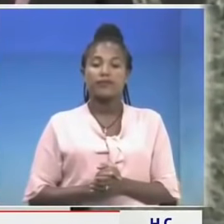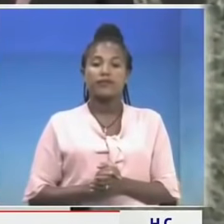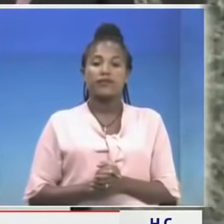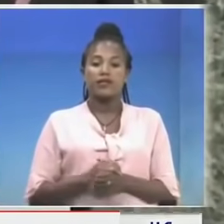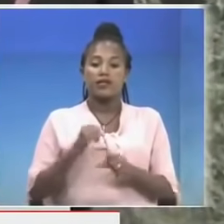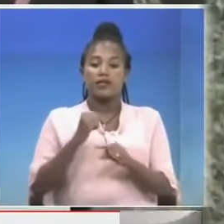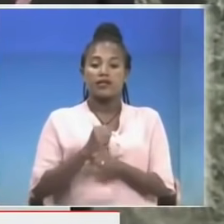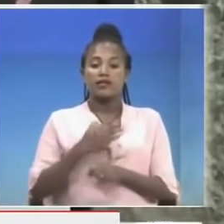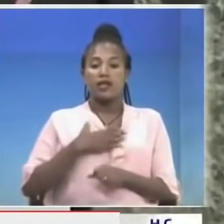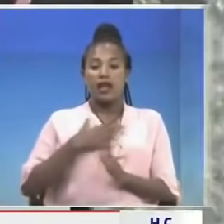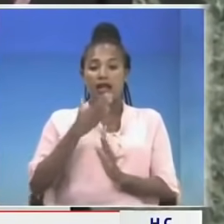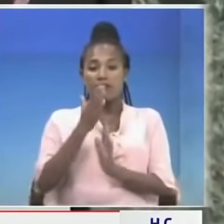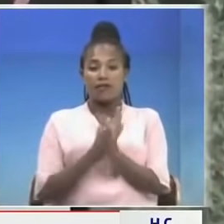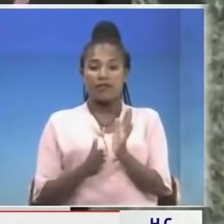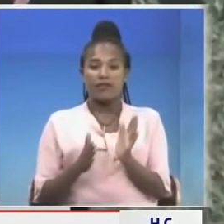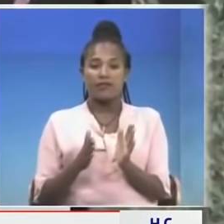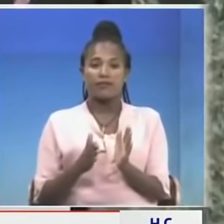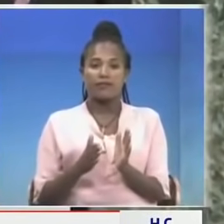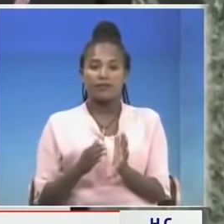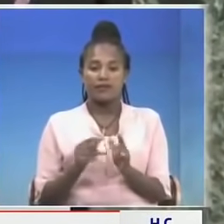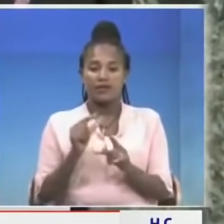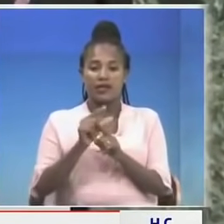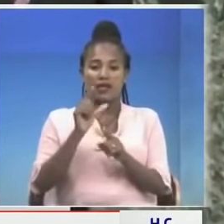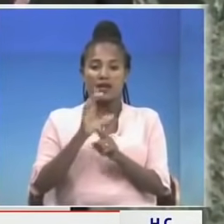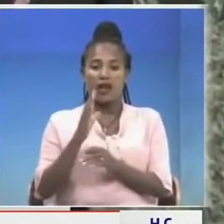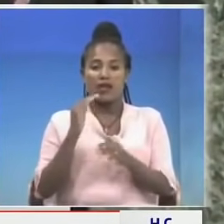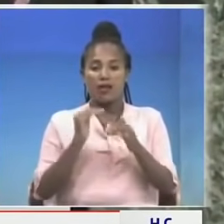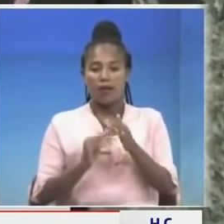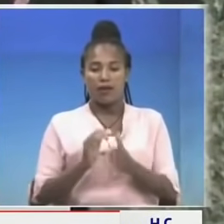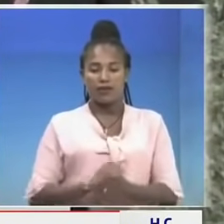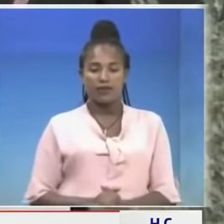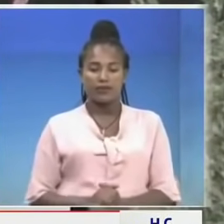ስራዬን ለመፈጸም ቃል እገባለሁ።